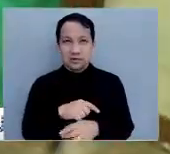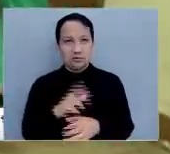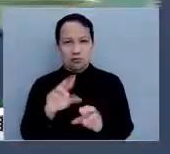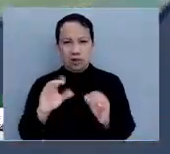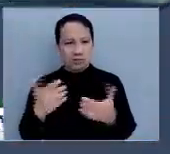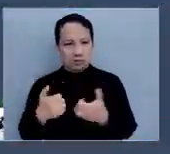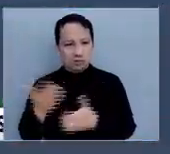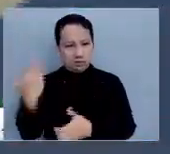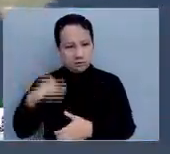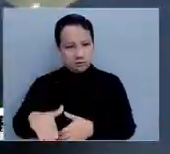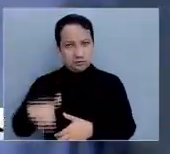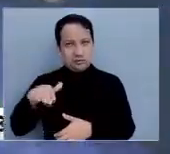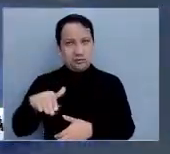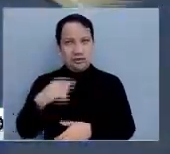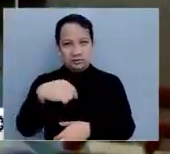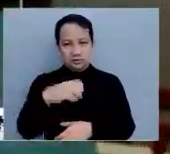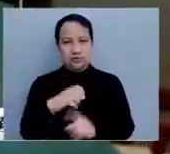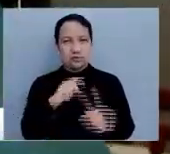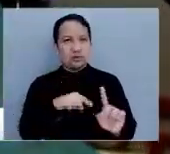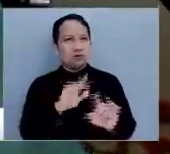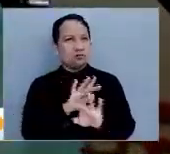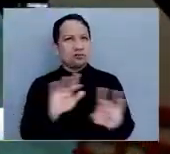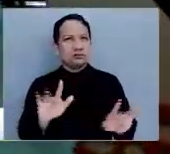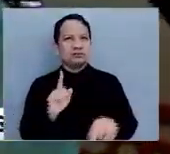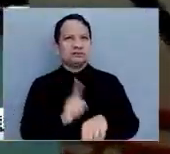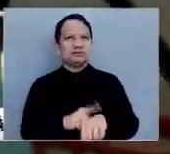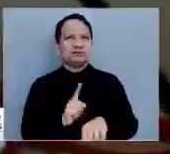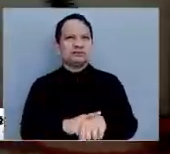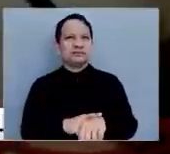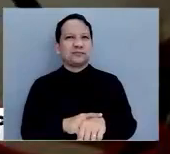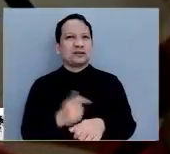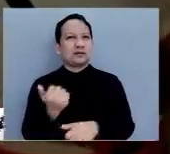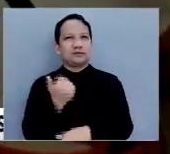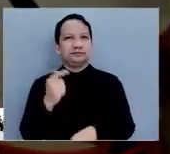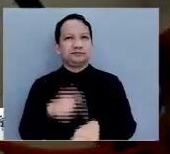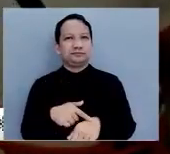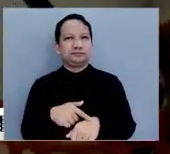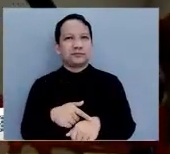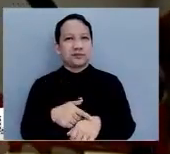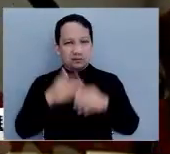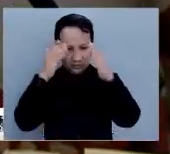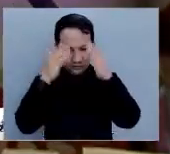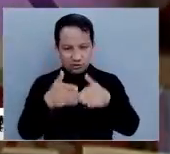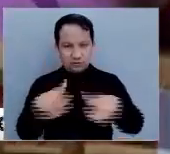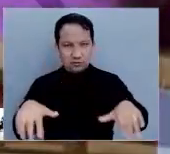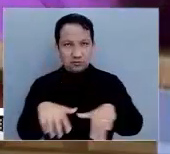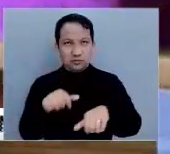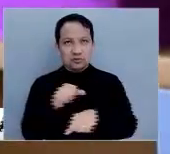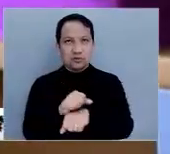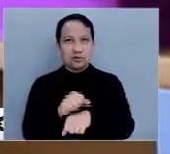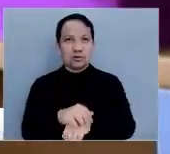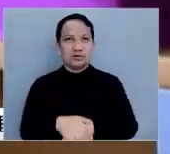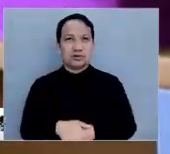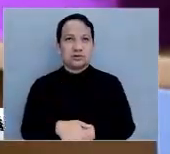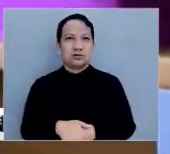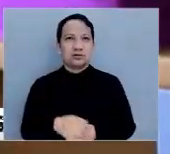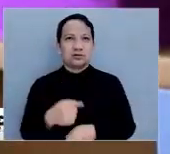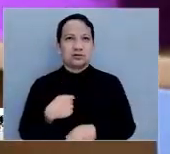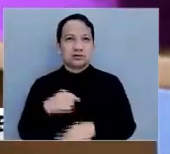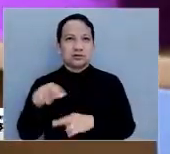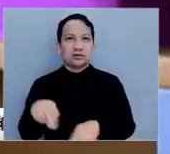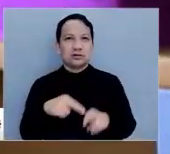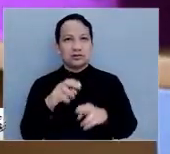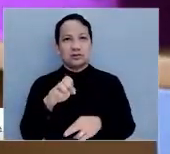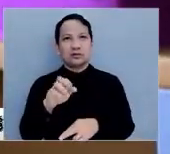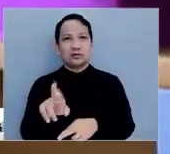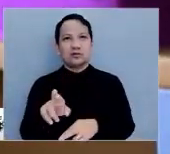Quezon City. Sa ngayon, wala raw oras si Abby sa ibang bagay bukod sa trabaho. Ang routine kasi namin sa